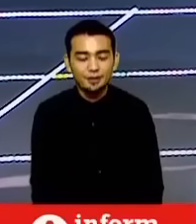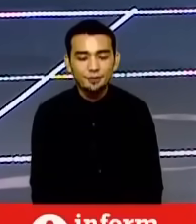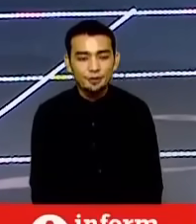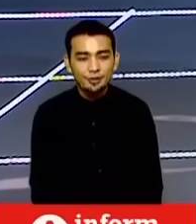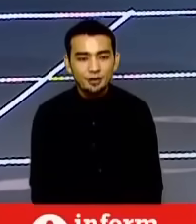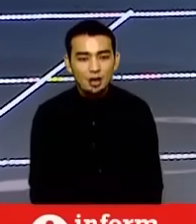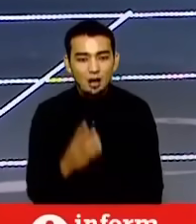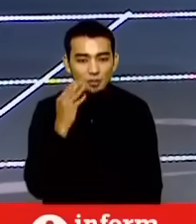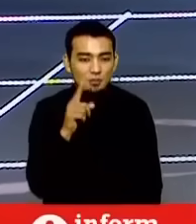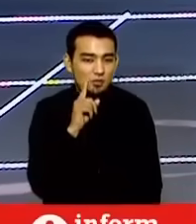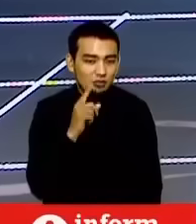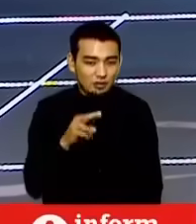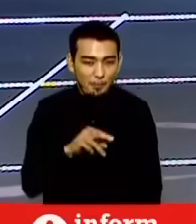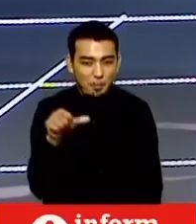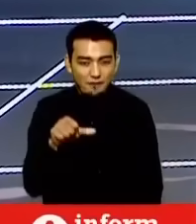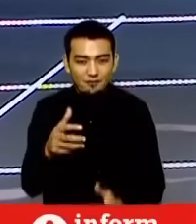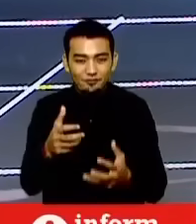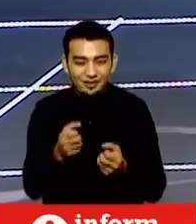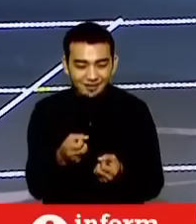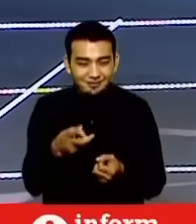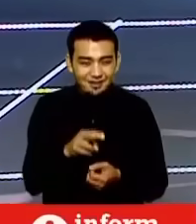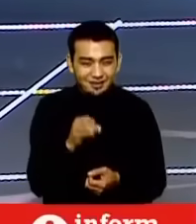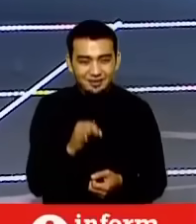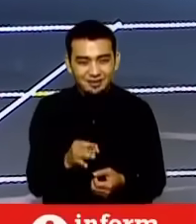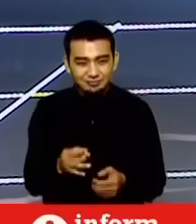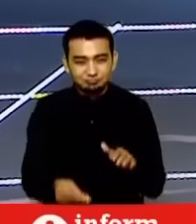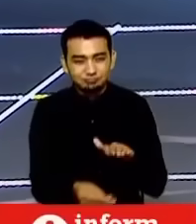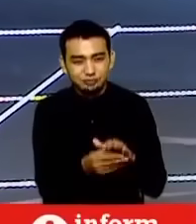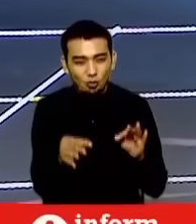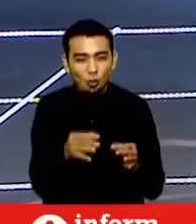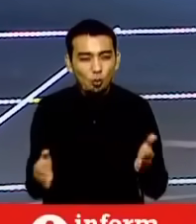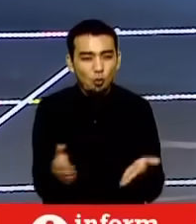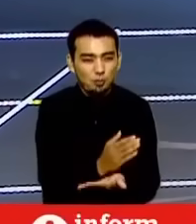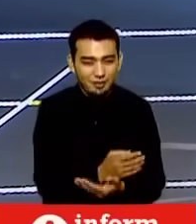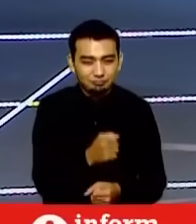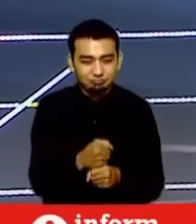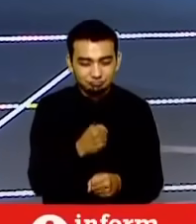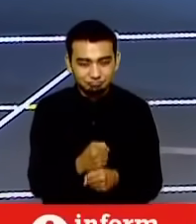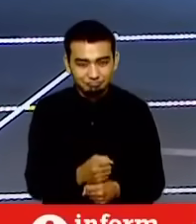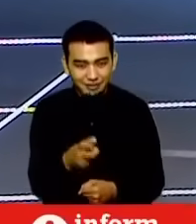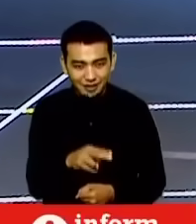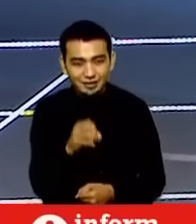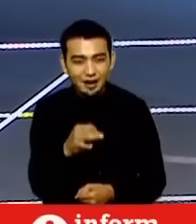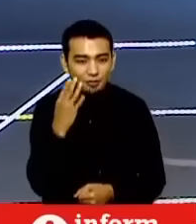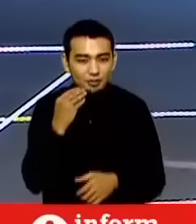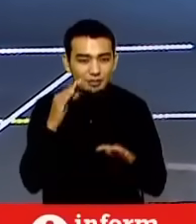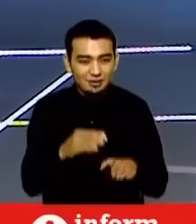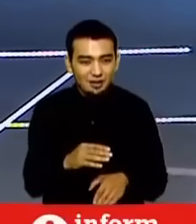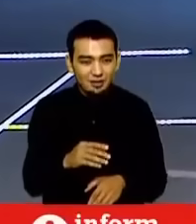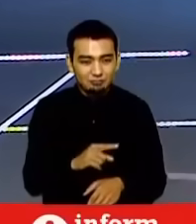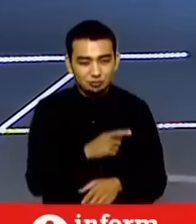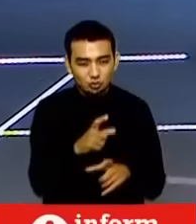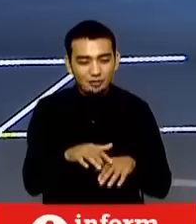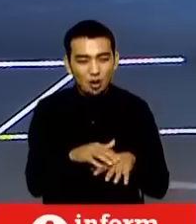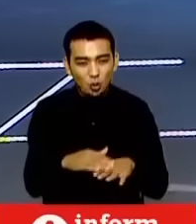Ал алматылық жастар жүргізуші куәлігін беру саласындағы сыбайлас жемқорлықты жою жолын ұсынып отыр. Олар Алматыдағы мамандандырылған